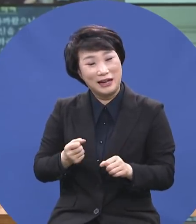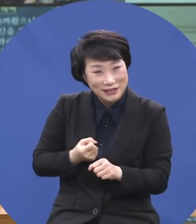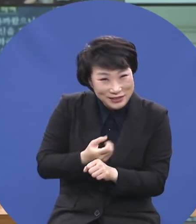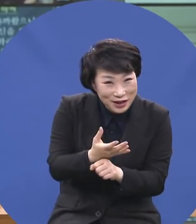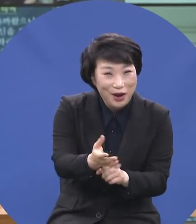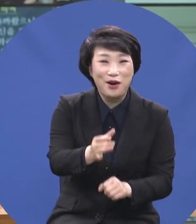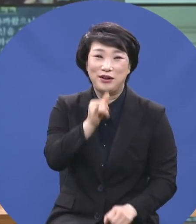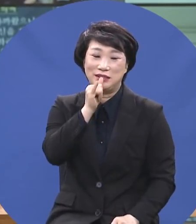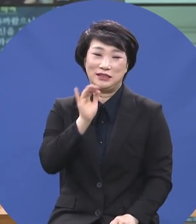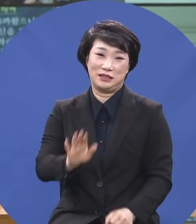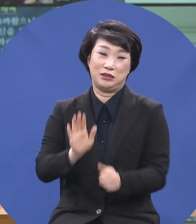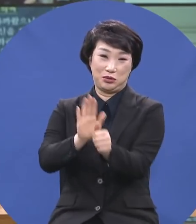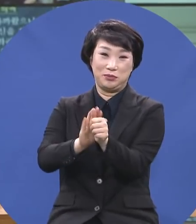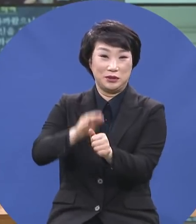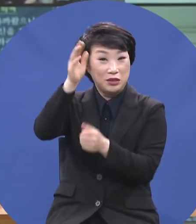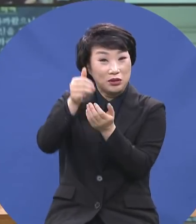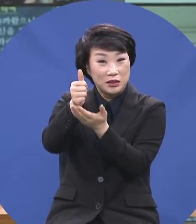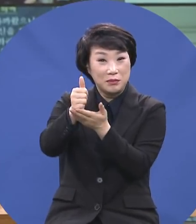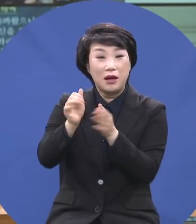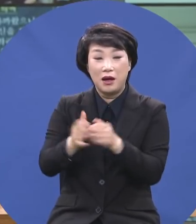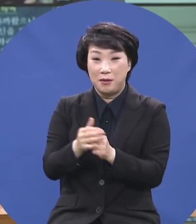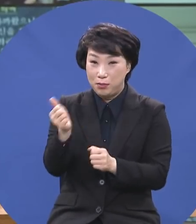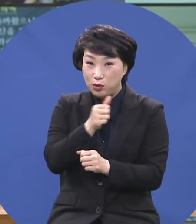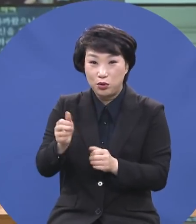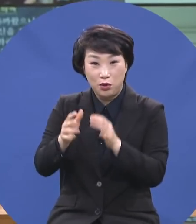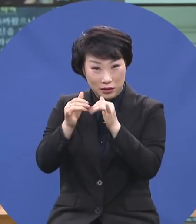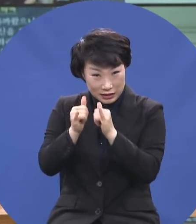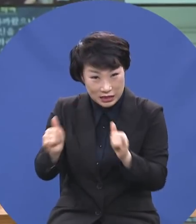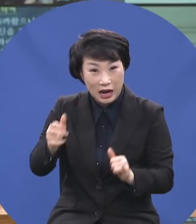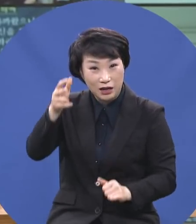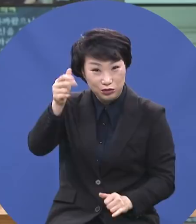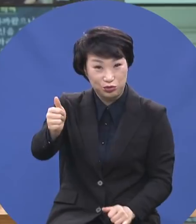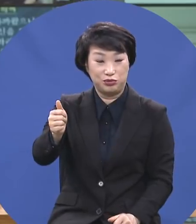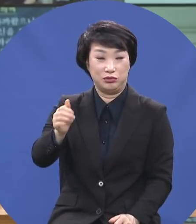전하게 하는 보혜사, 변호인이라 그 말이요.